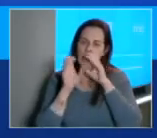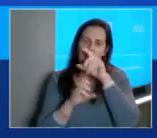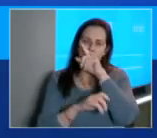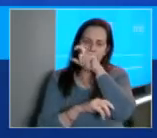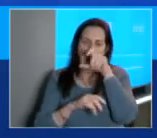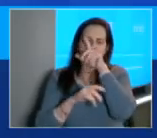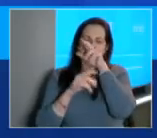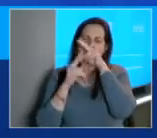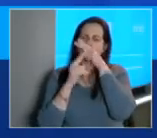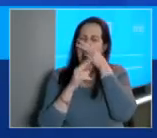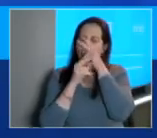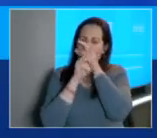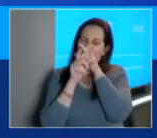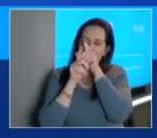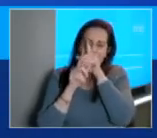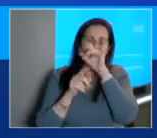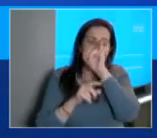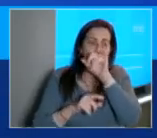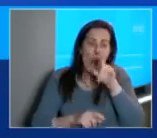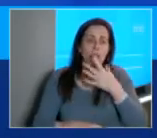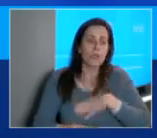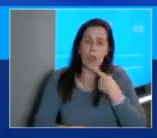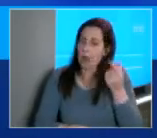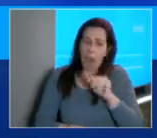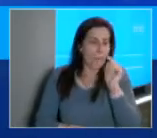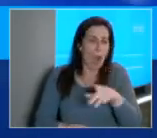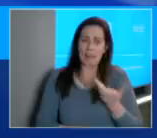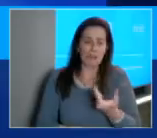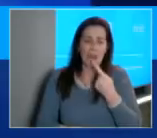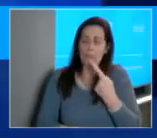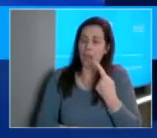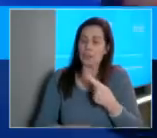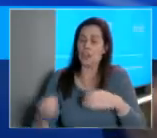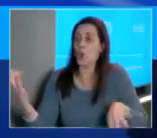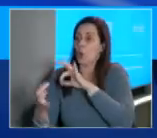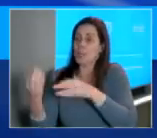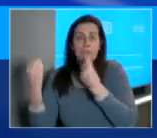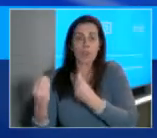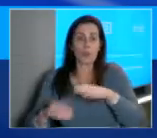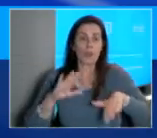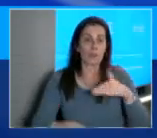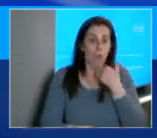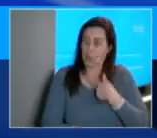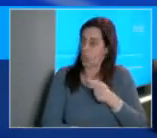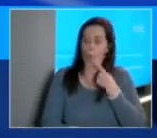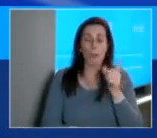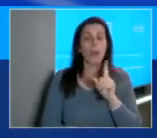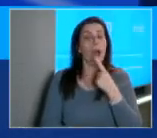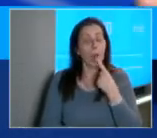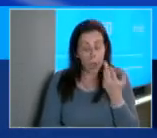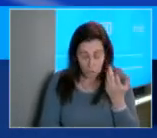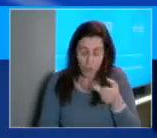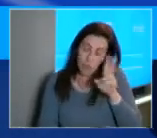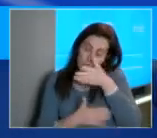להאשים אותה, שהיא מנסה להסתיר וכן הלאה. יועז הנדל רוצה לומר, אני לא באתי ואמרתי שקונצרטים זה טוב, ודרבוקות זה רע, רק אמרתי